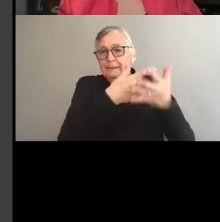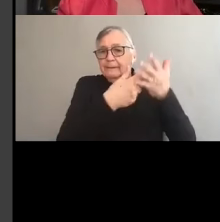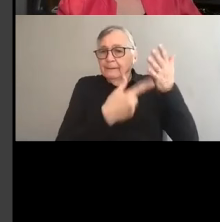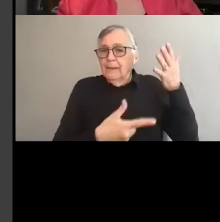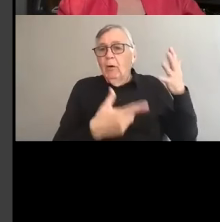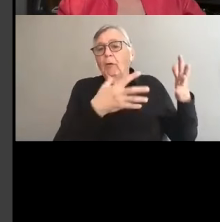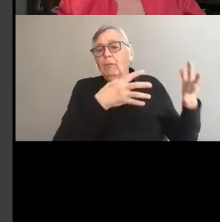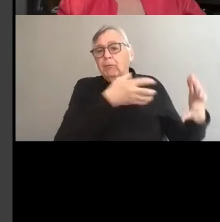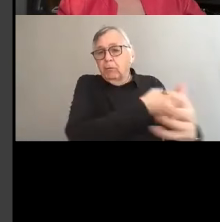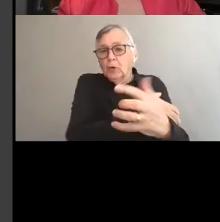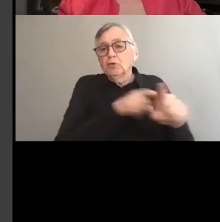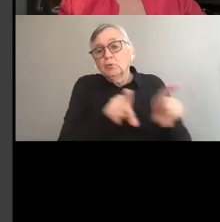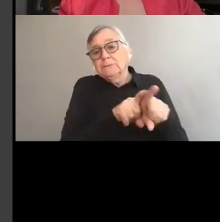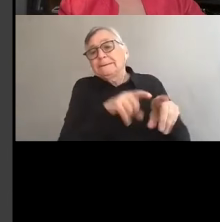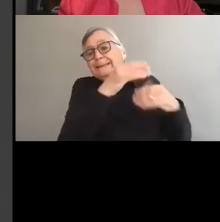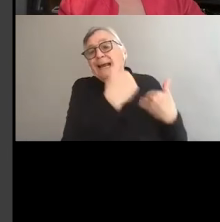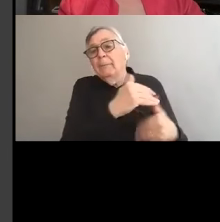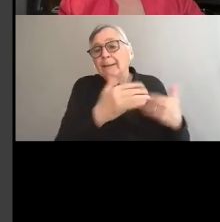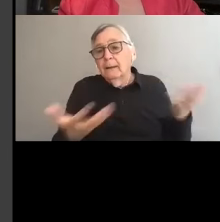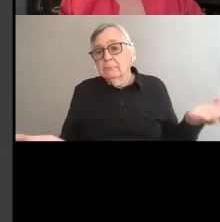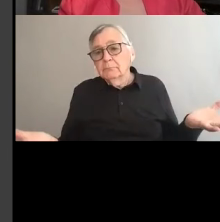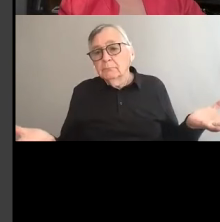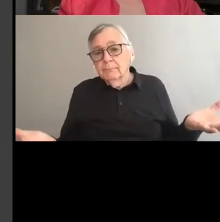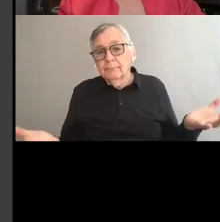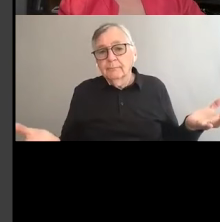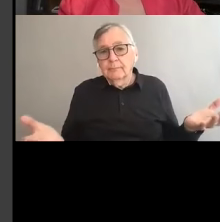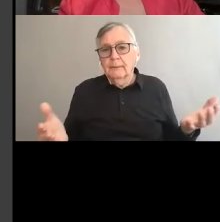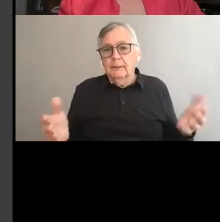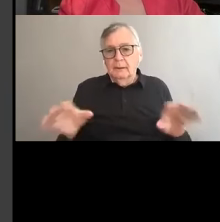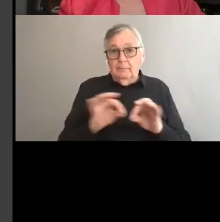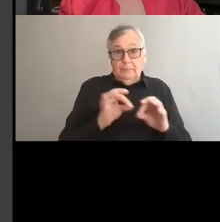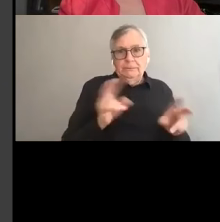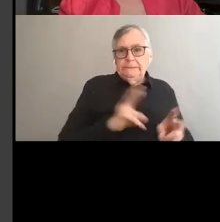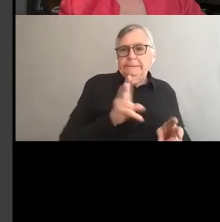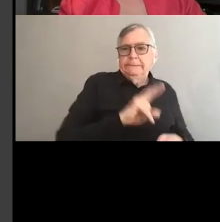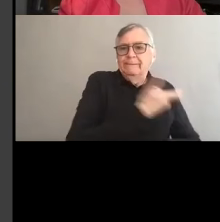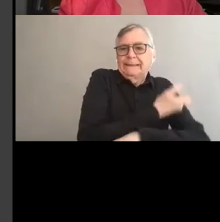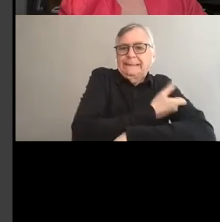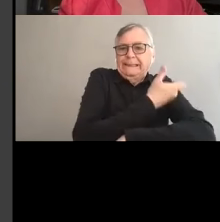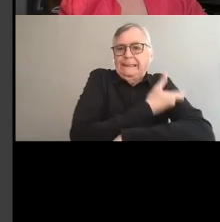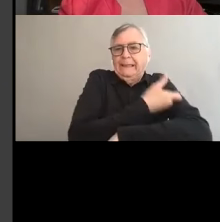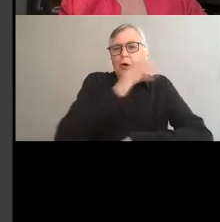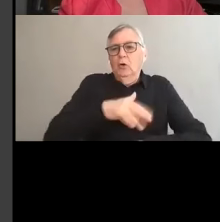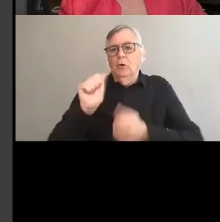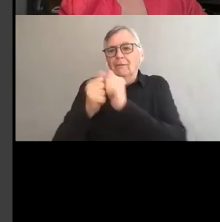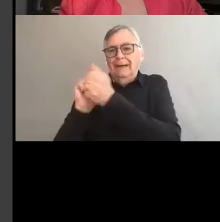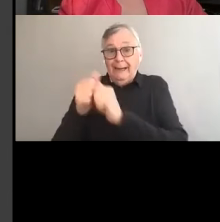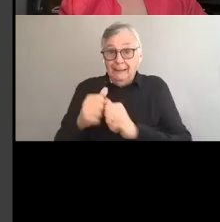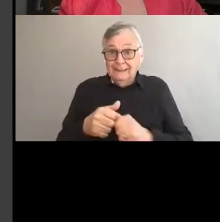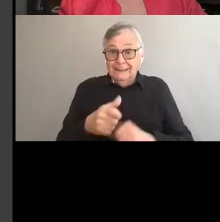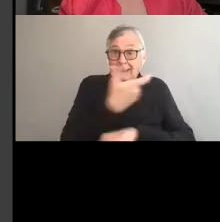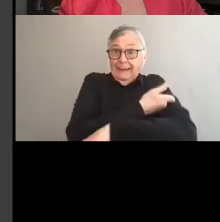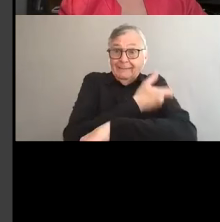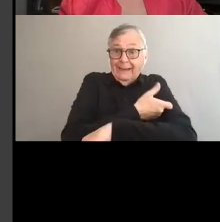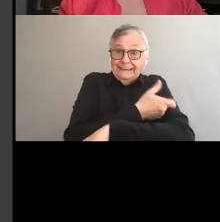limites. Puis c'est toujours pour ça qu'on se positionne entre la course au vaccin versus variant. Plus vite, plus on